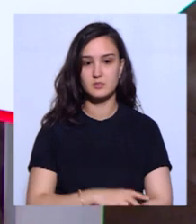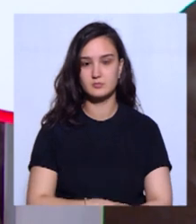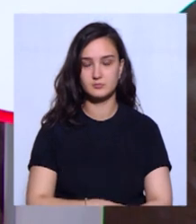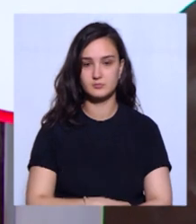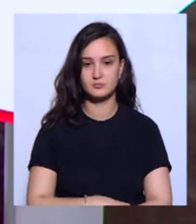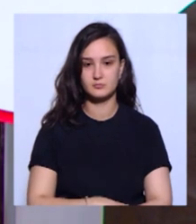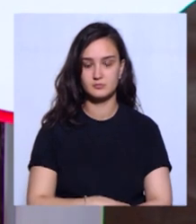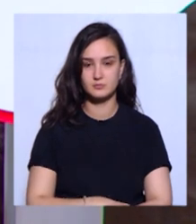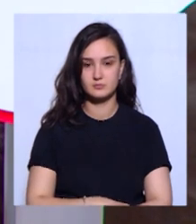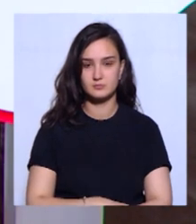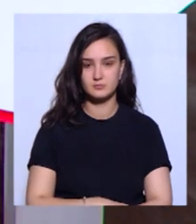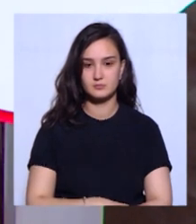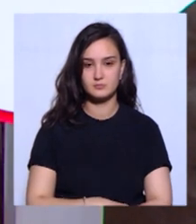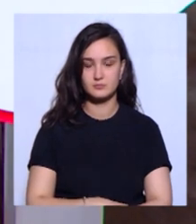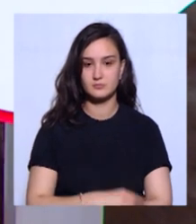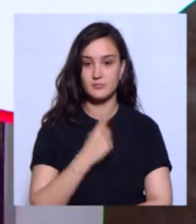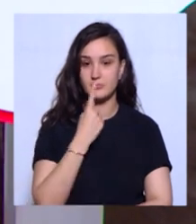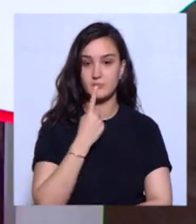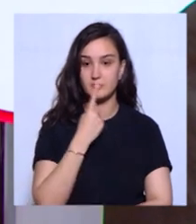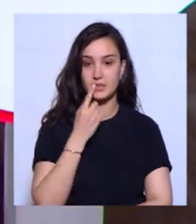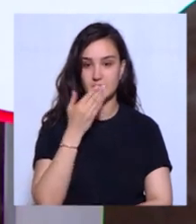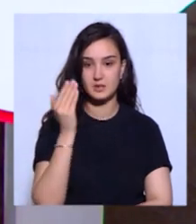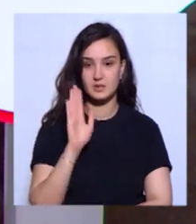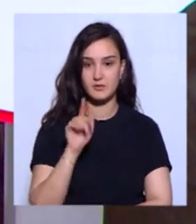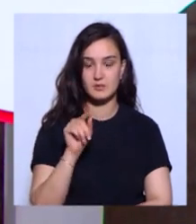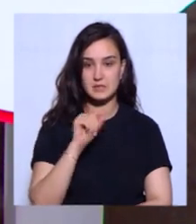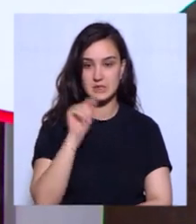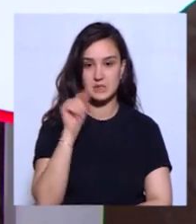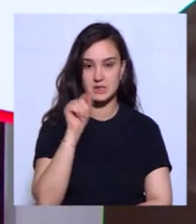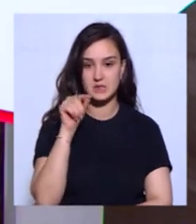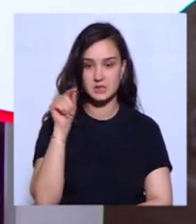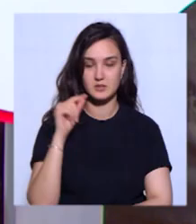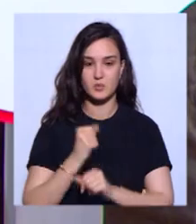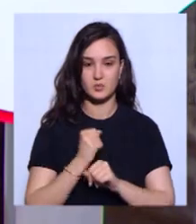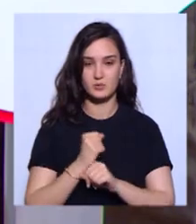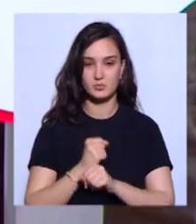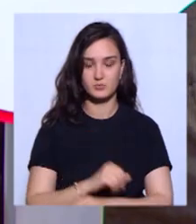პირი-პირი არ დაგვავიწყდეს, აი ეს. ციკ ციკ.